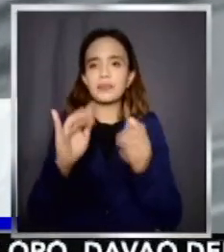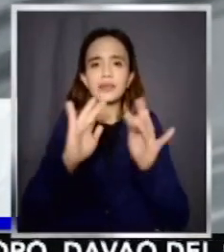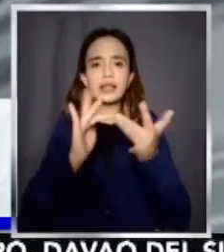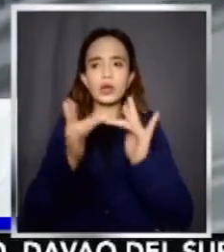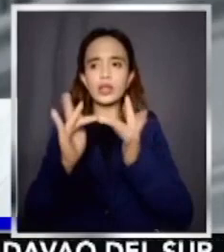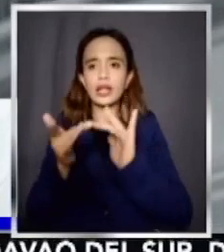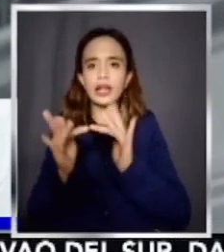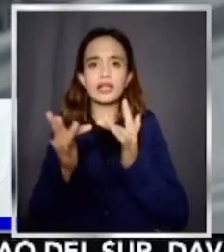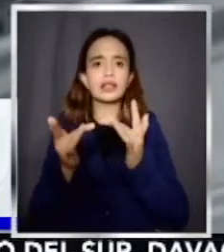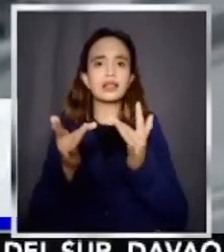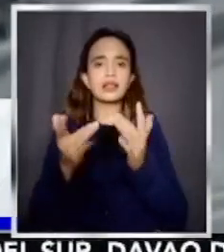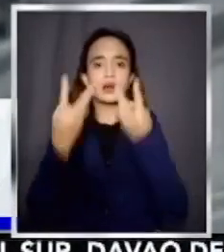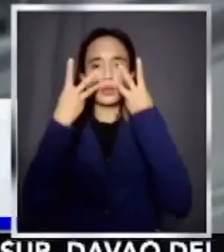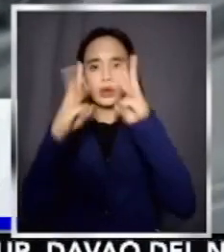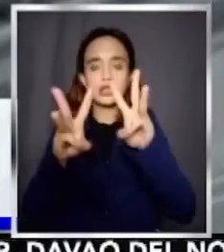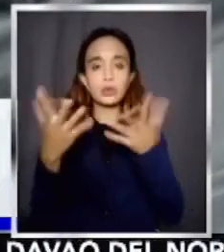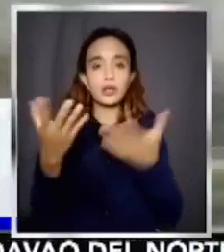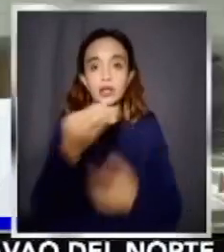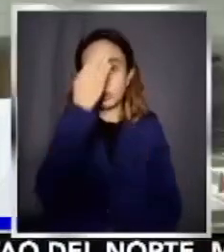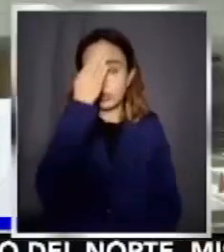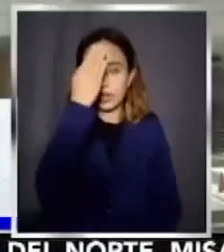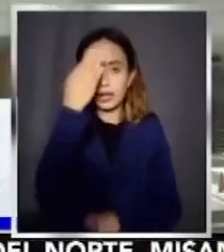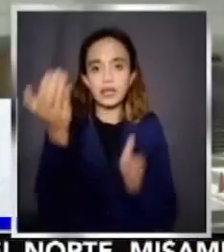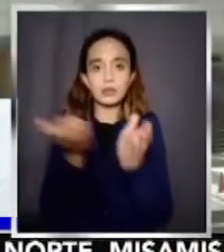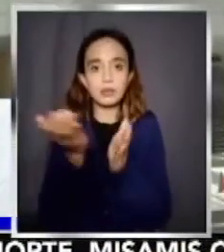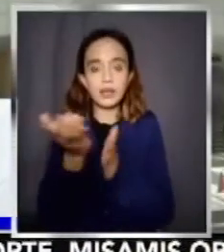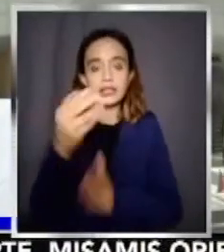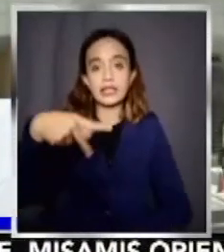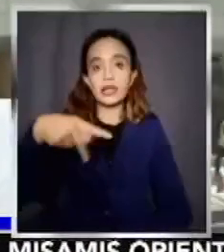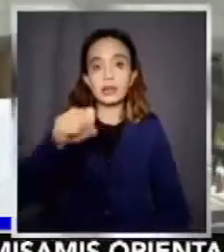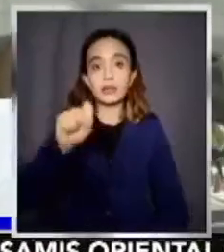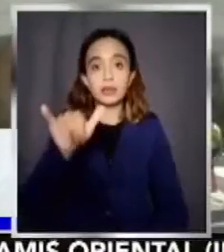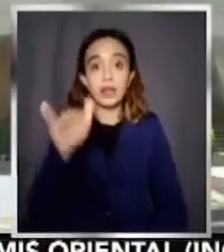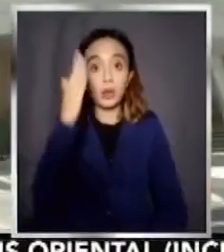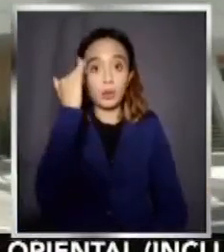Pasig at Pasay para mabawasan ng mga daragsa sa National Museum.